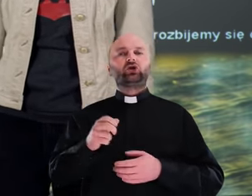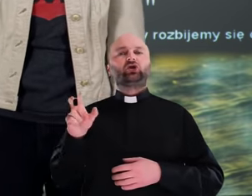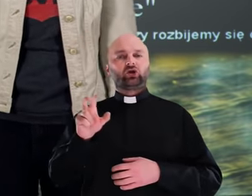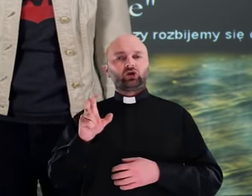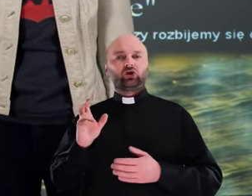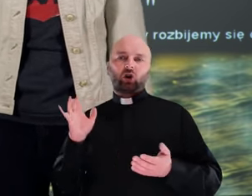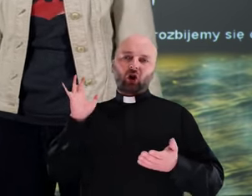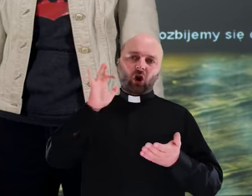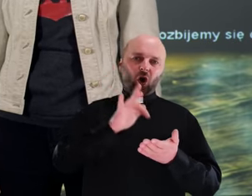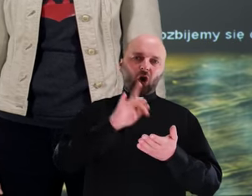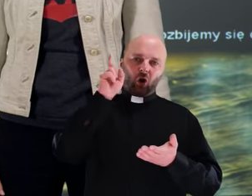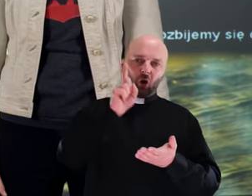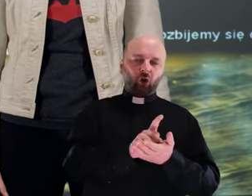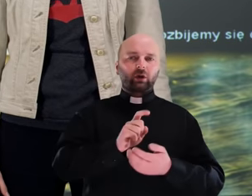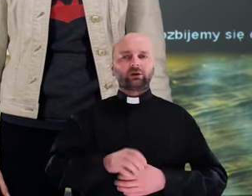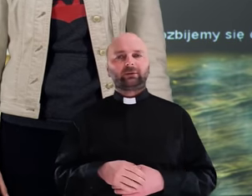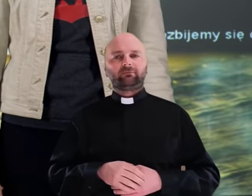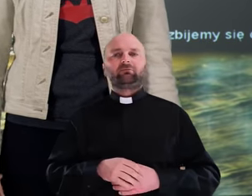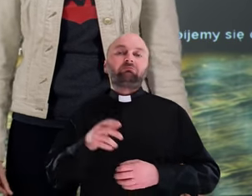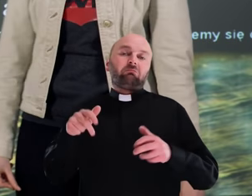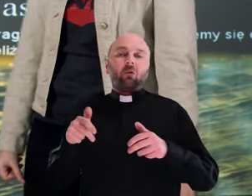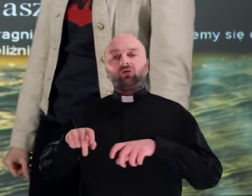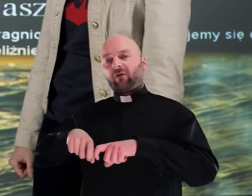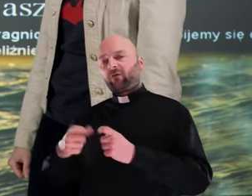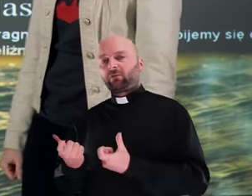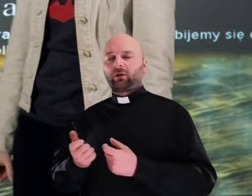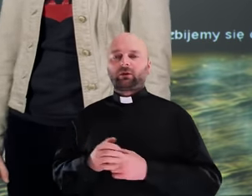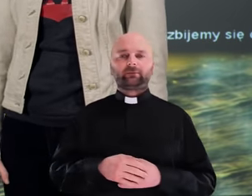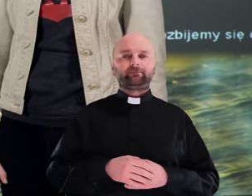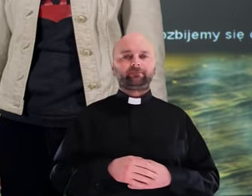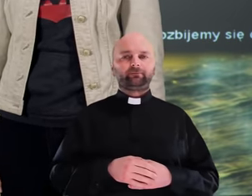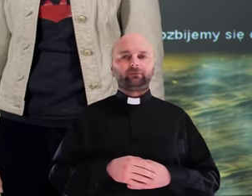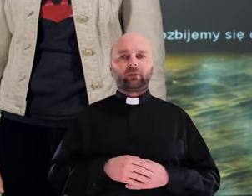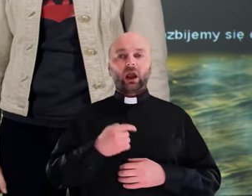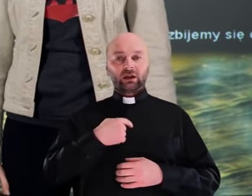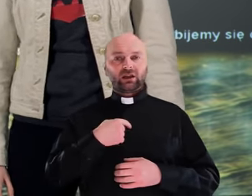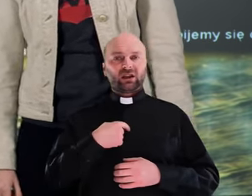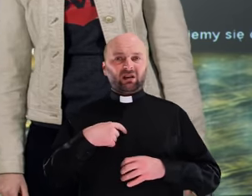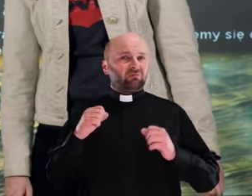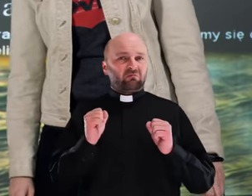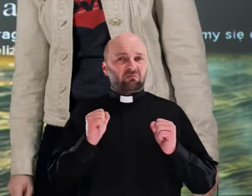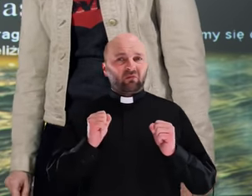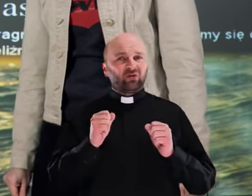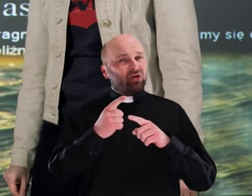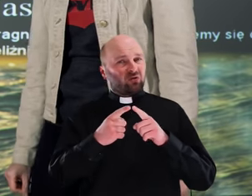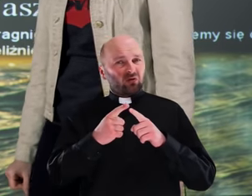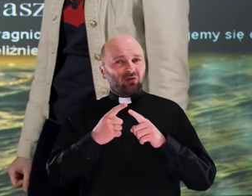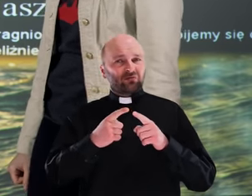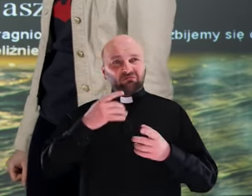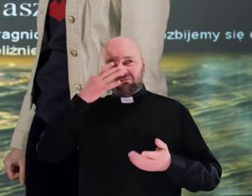też rozbijemy się o jakieś skały na mieliźnie. No, ja bym się ciutkę bał, tym bardziej, że jakoś